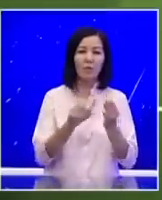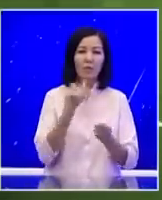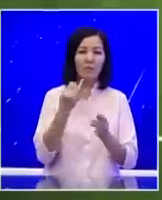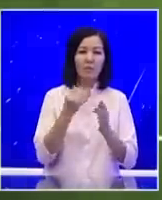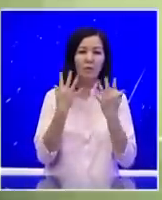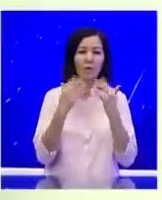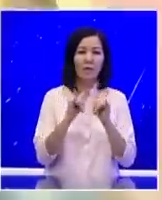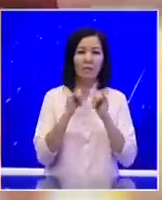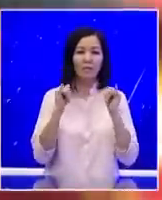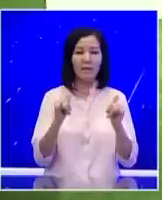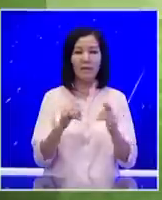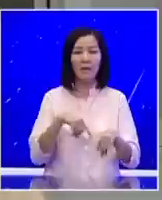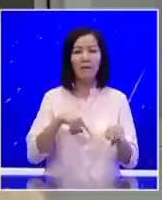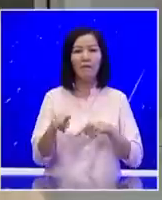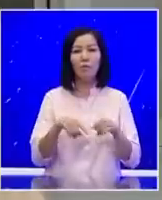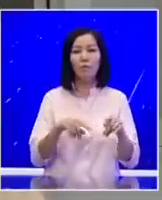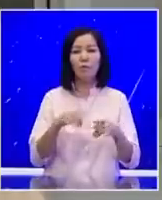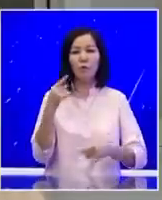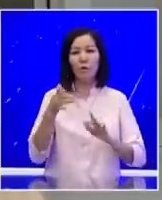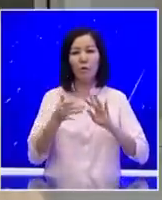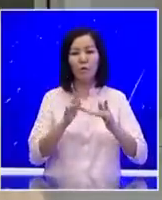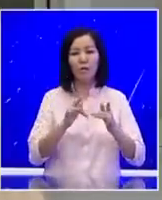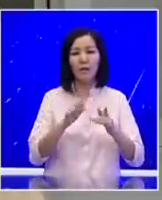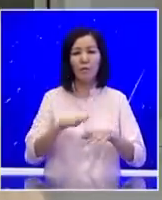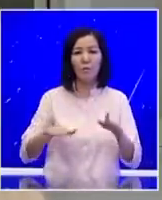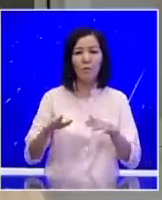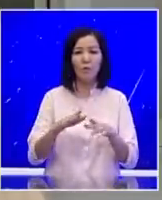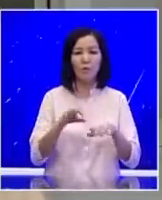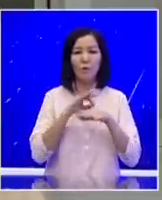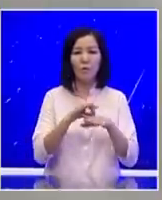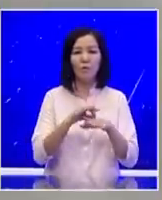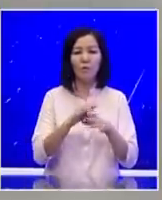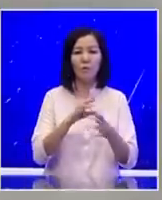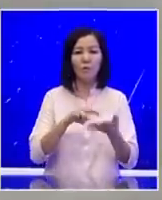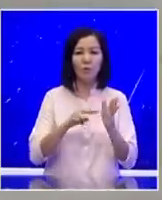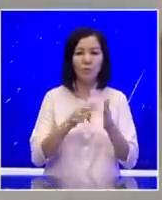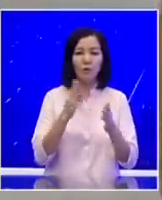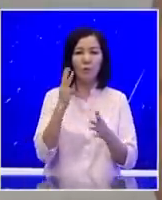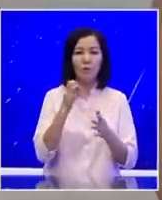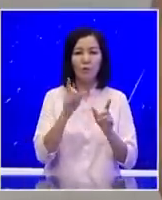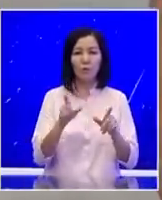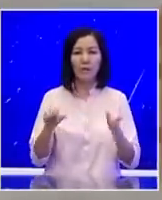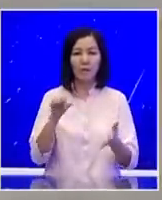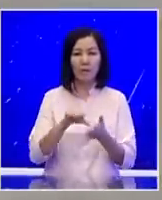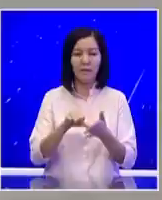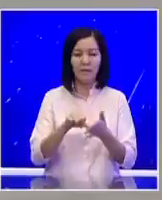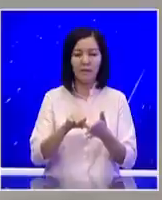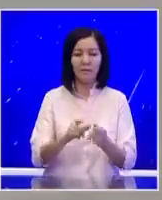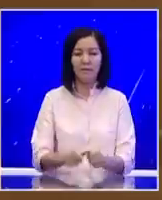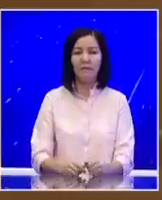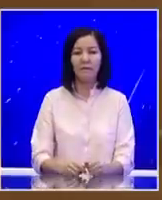өскен. Осыған байланысты футболдан онлайн жүйесінде өңір біріншілігін өткізуді жоспарлап отыр. Оған 300-ге тарта адам қатысады деп